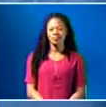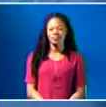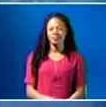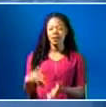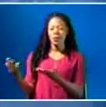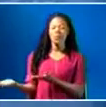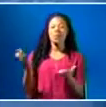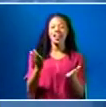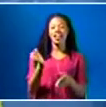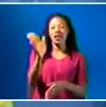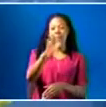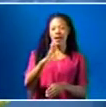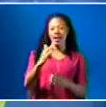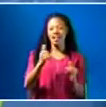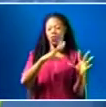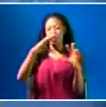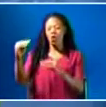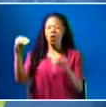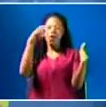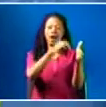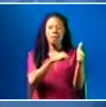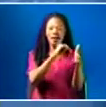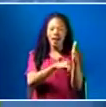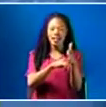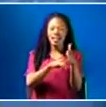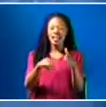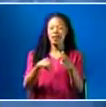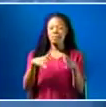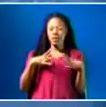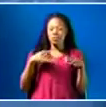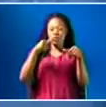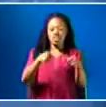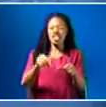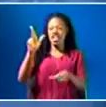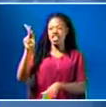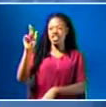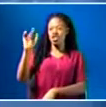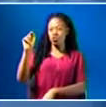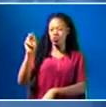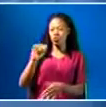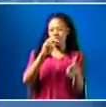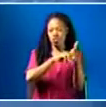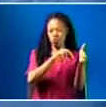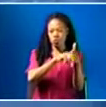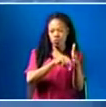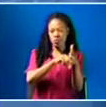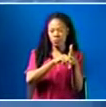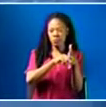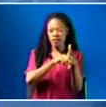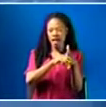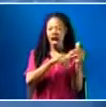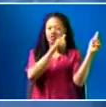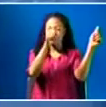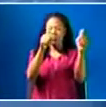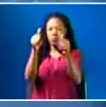Na mkaribu tena mtazamaji, tuelekee Ukambani ambapo wakazi wa eneo la Kitui ya Kati wamelemaza shughuli kwenye barabara ya Kitui Kibwezi inayojengwa